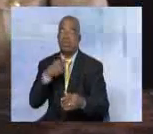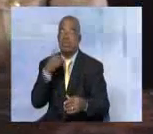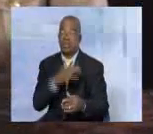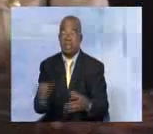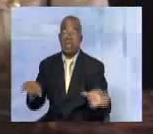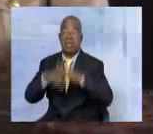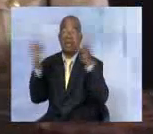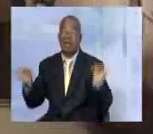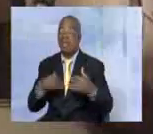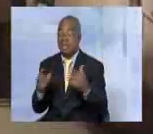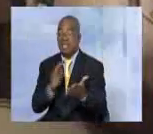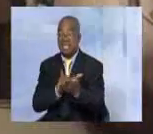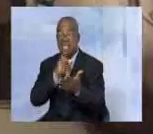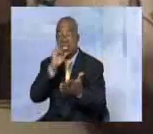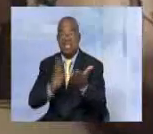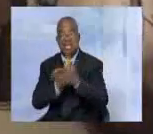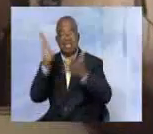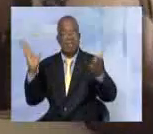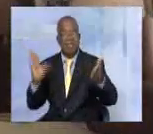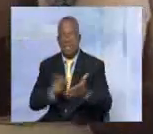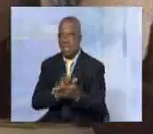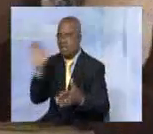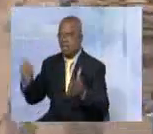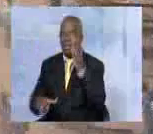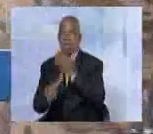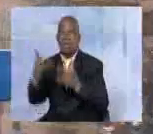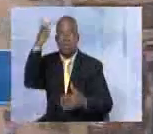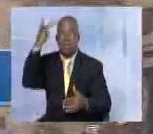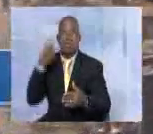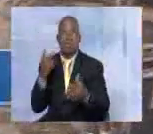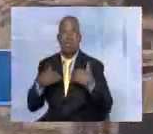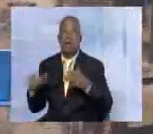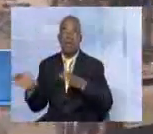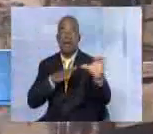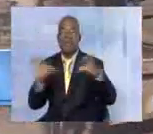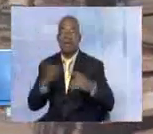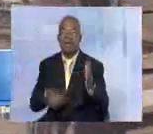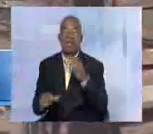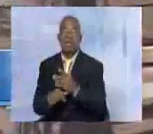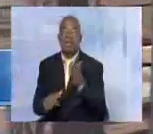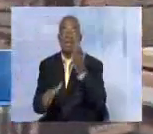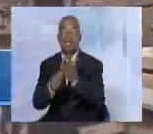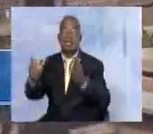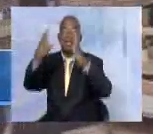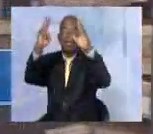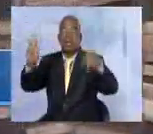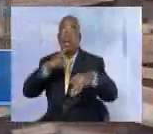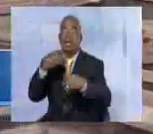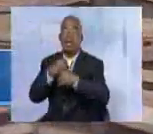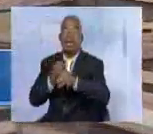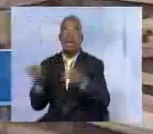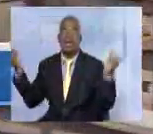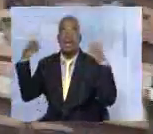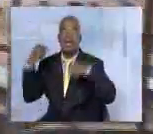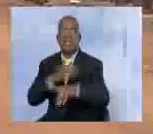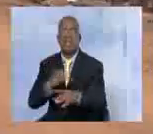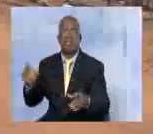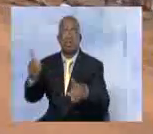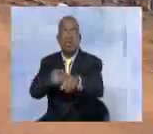organisation et les nombreuses initiatives du sous-préfet de Guéillot. La sous-préfecture de Guéillot est créée depuis